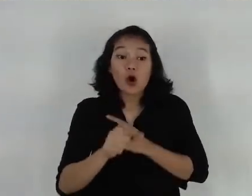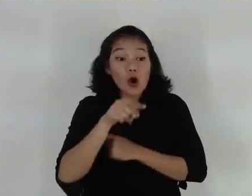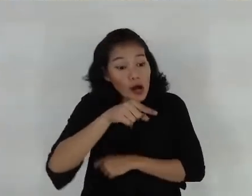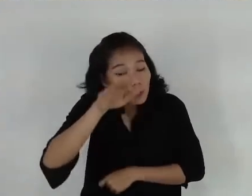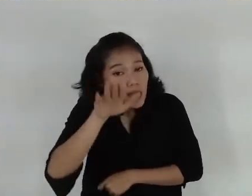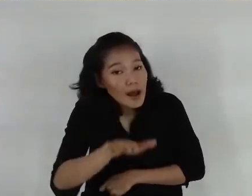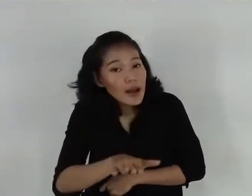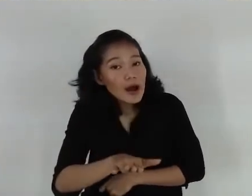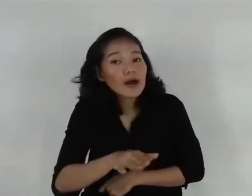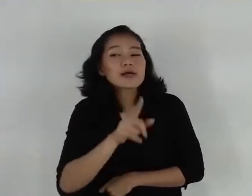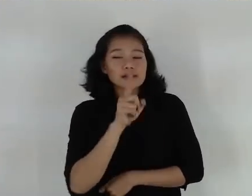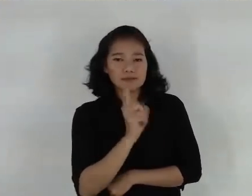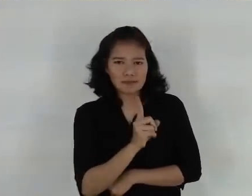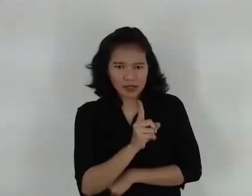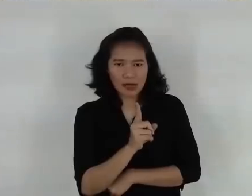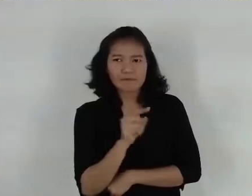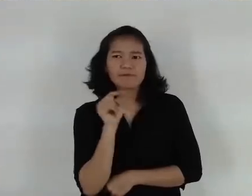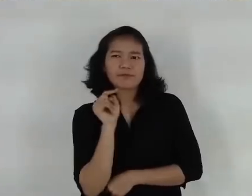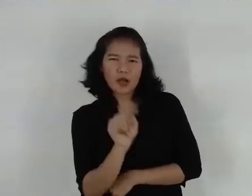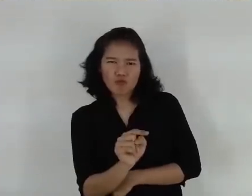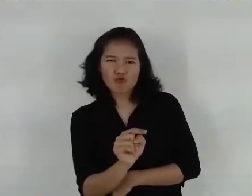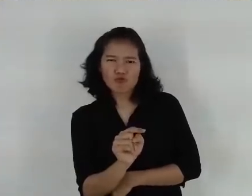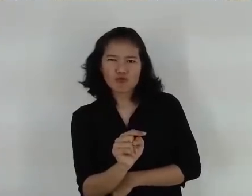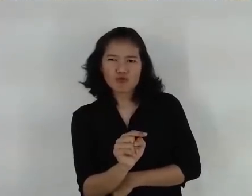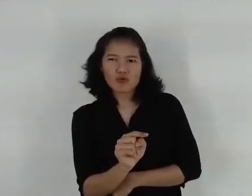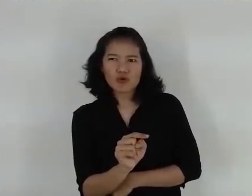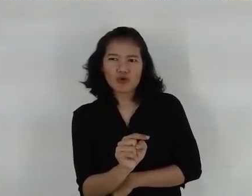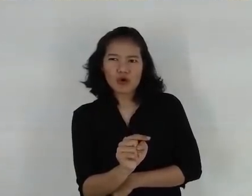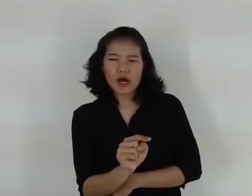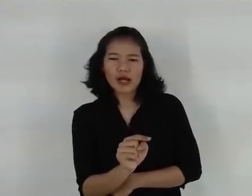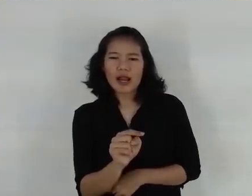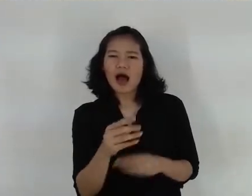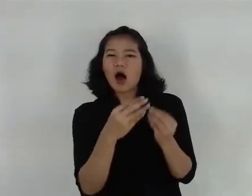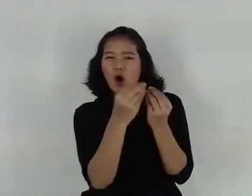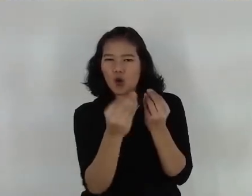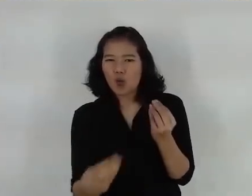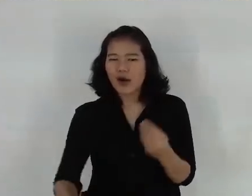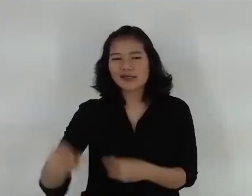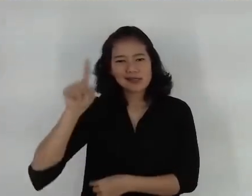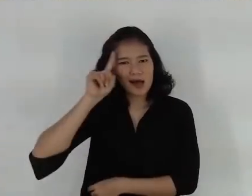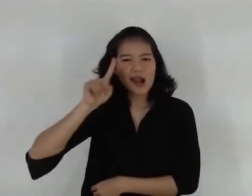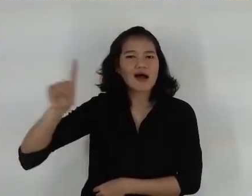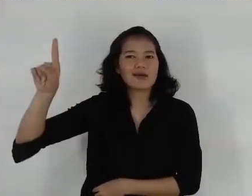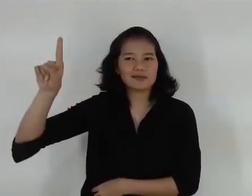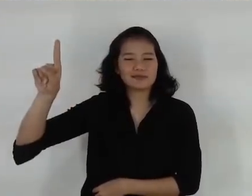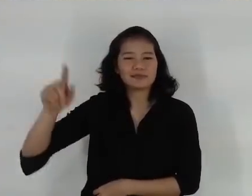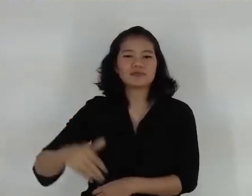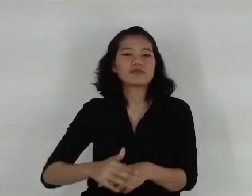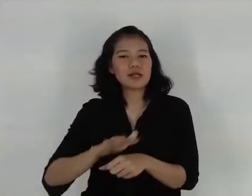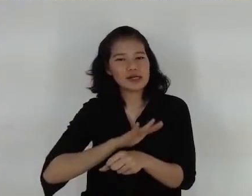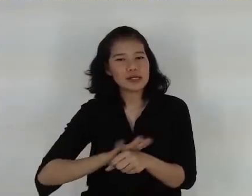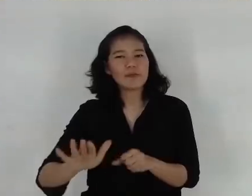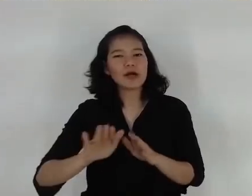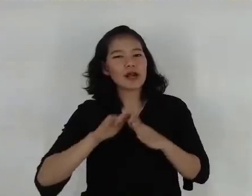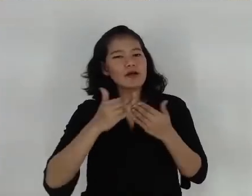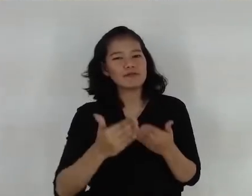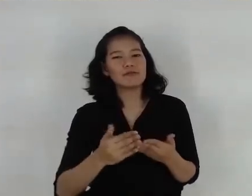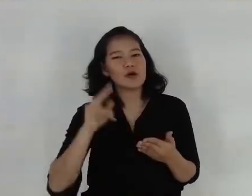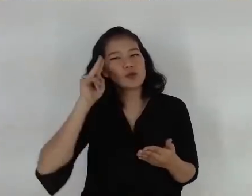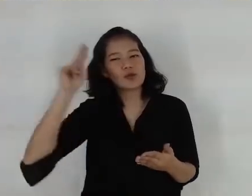anak maka kamu juga adalah ahli waris oleh Allah demikianlah Sabda Tuhan